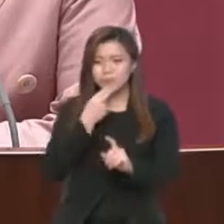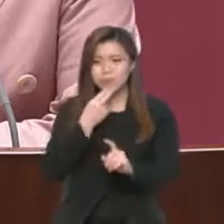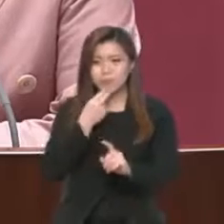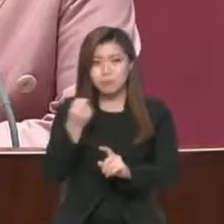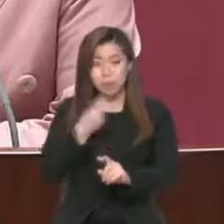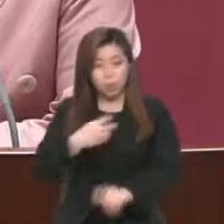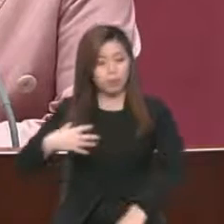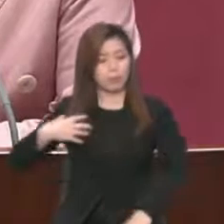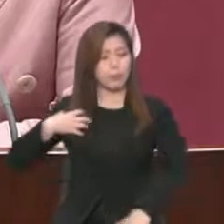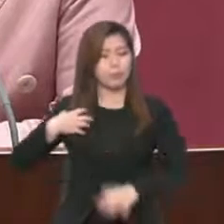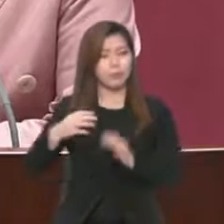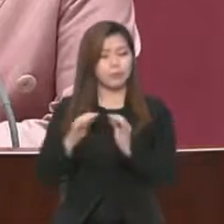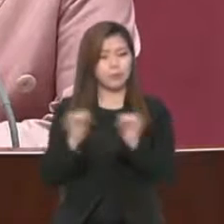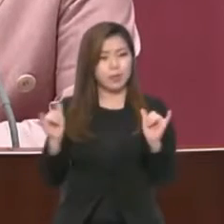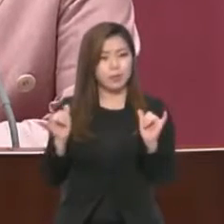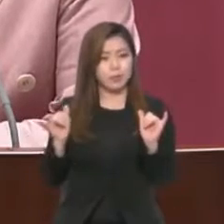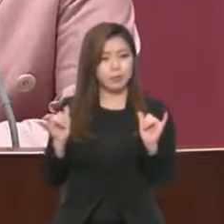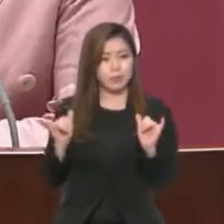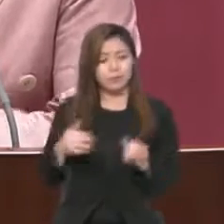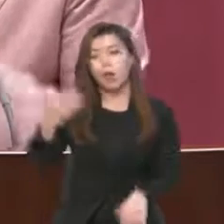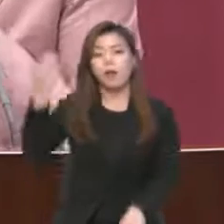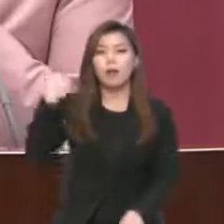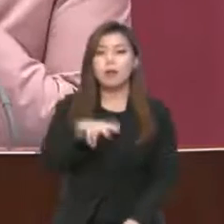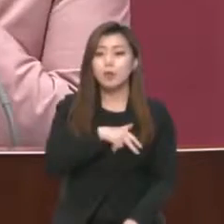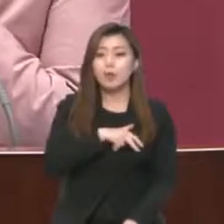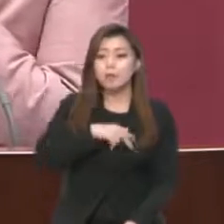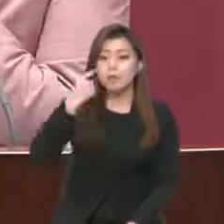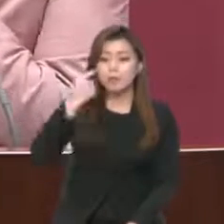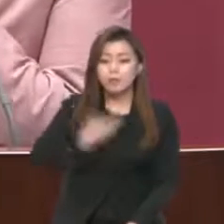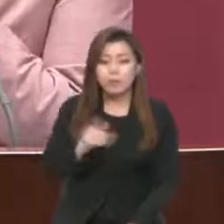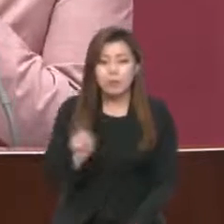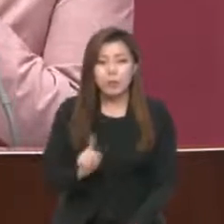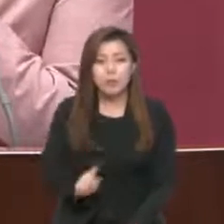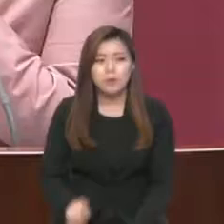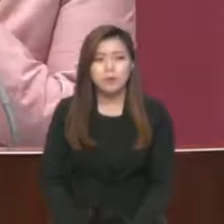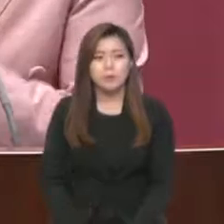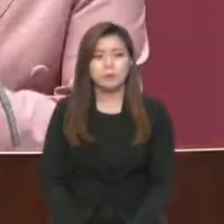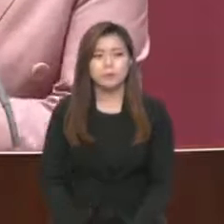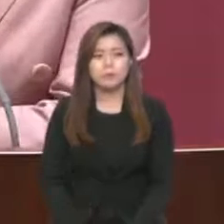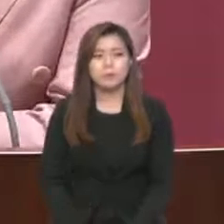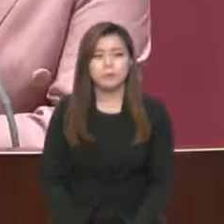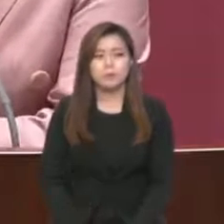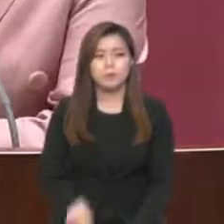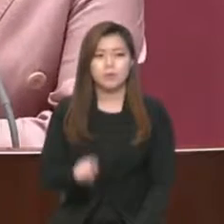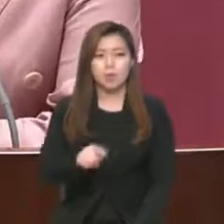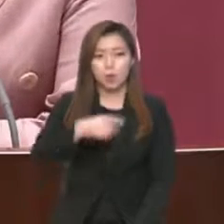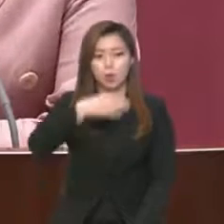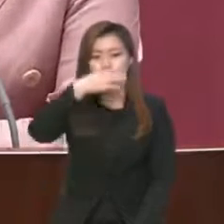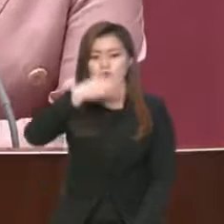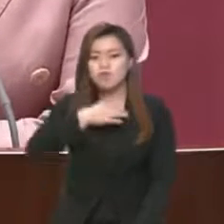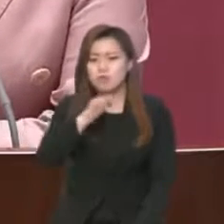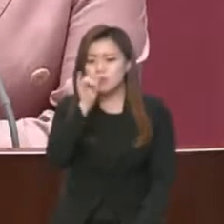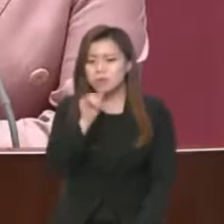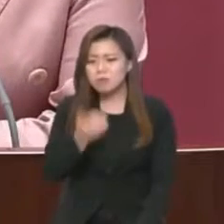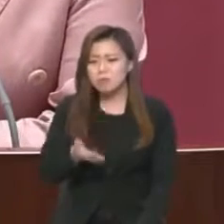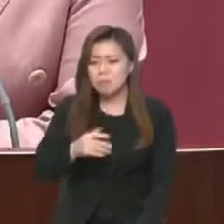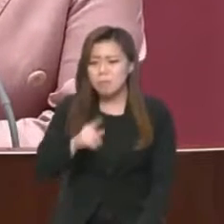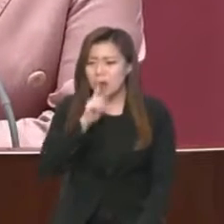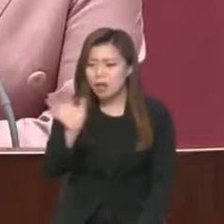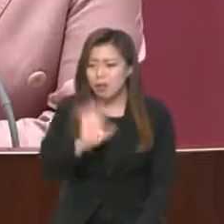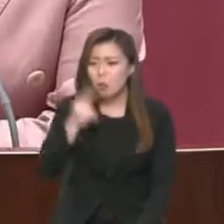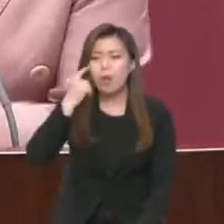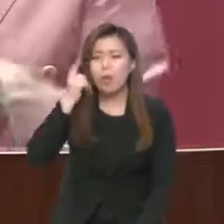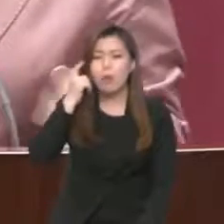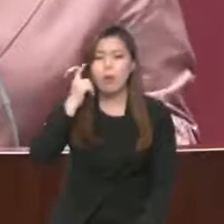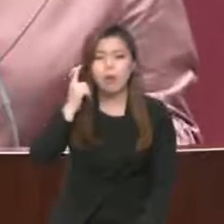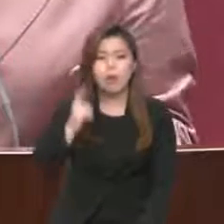담당자도 아까 의원님들 질의에 그랬지 않습니까? 왜 유리한 건데 얘기하지 않느냐. 해당 그 상급자 중령이 그